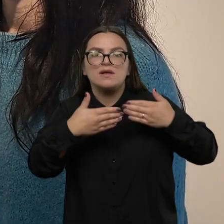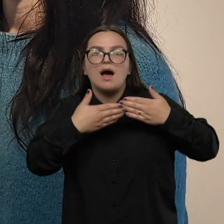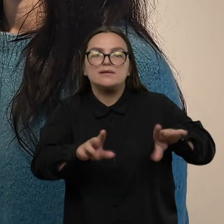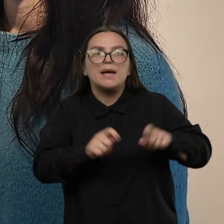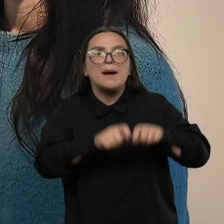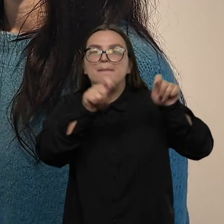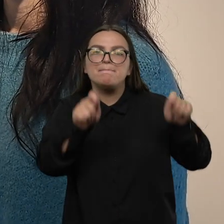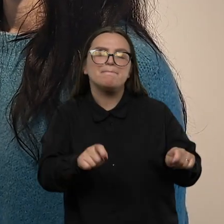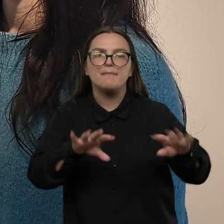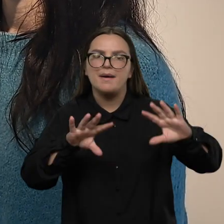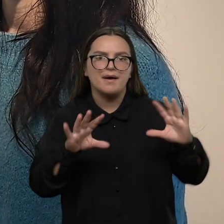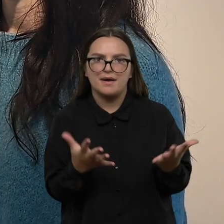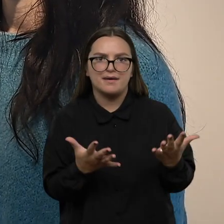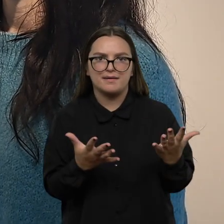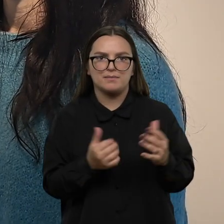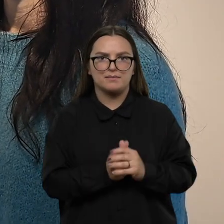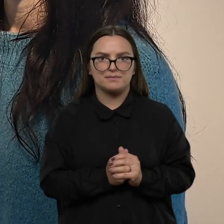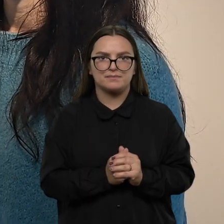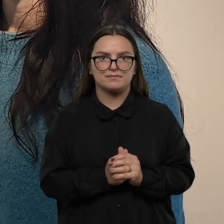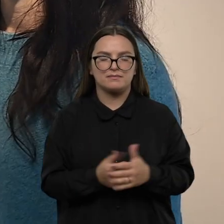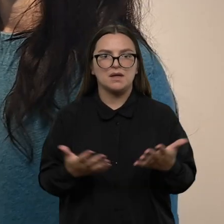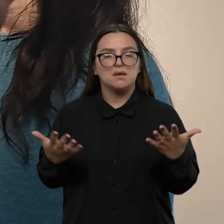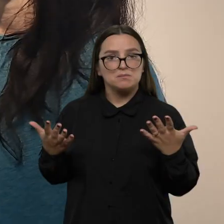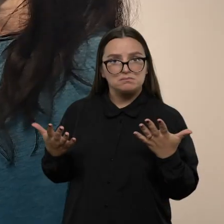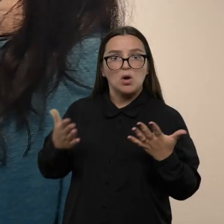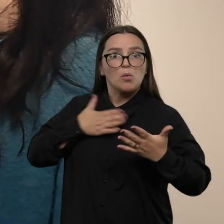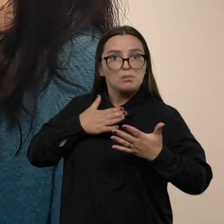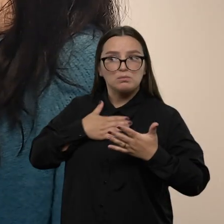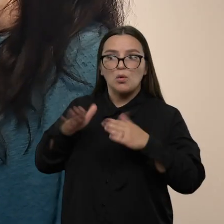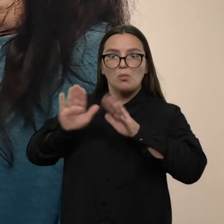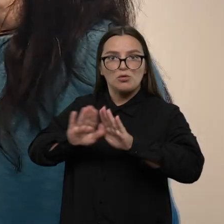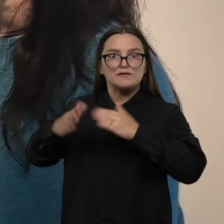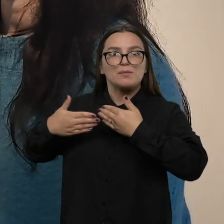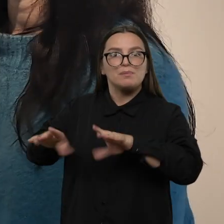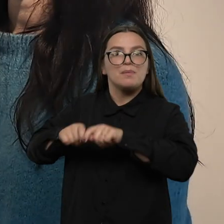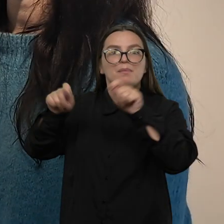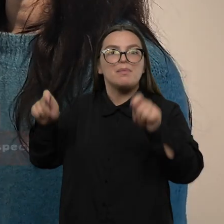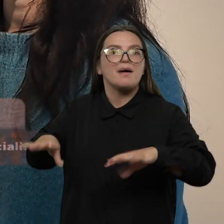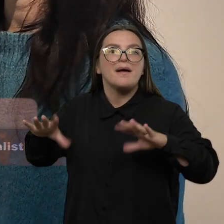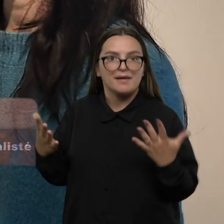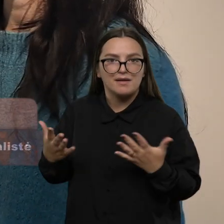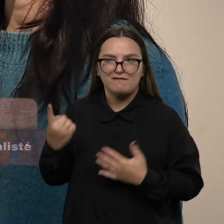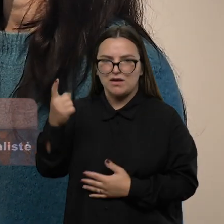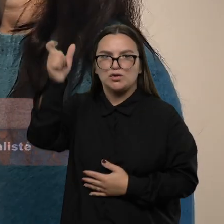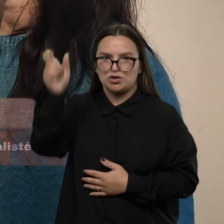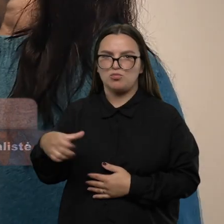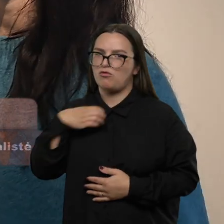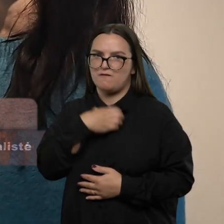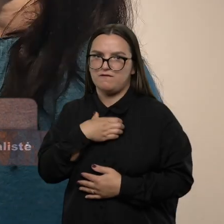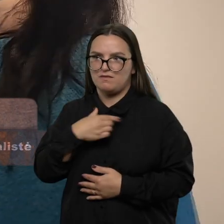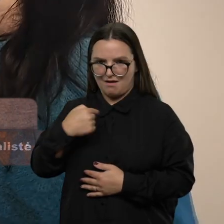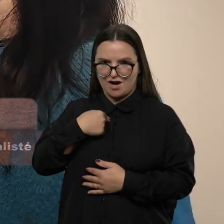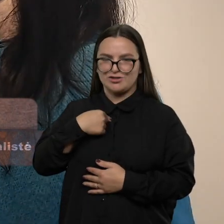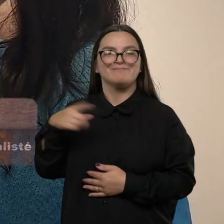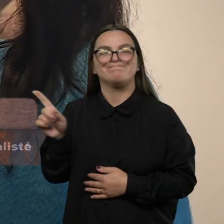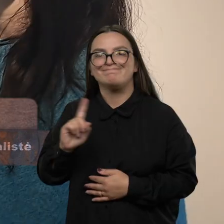ko prasidėjo visgi šito muziejaus įkūrimas? Tai muziejaus įkūrimas prasidėjo turbūt nuo vieno